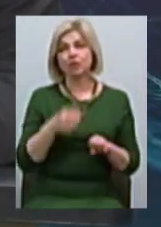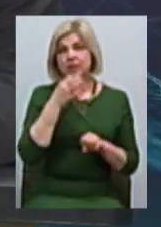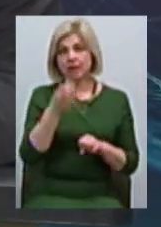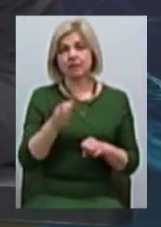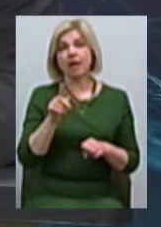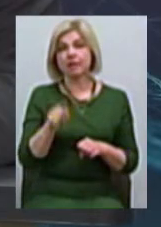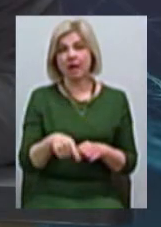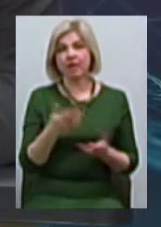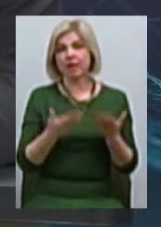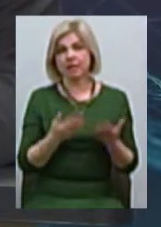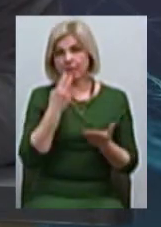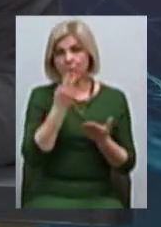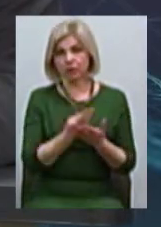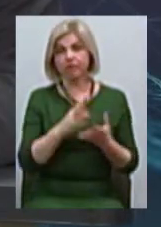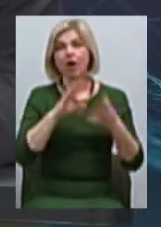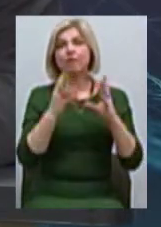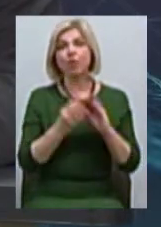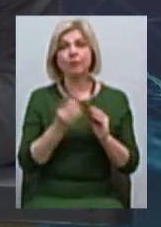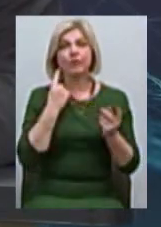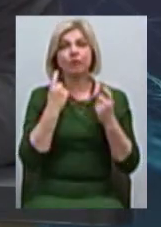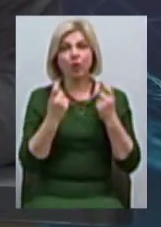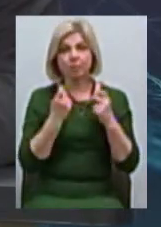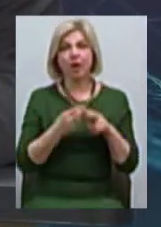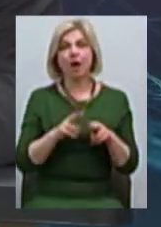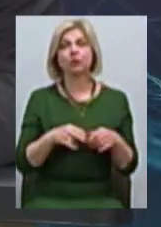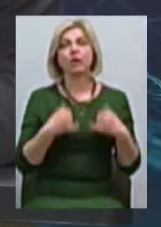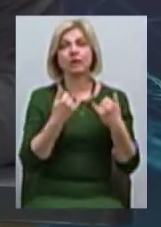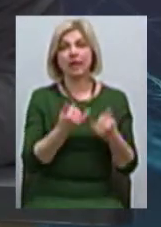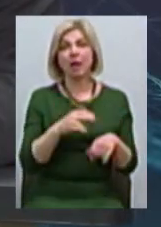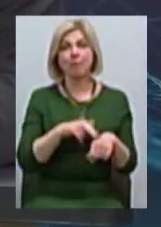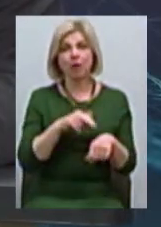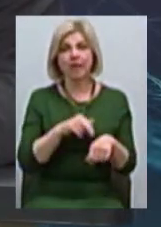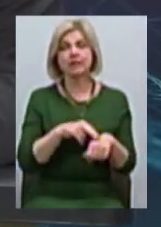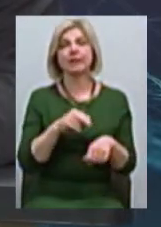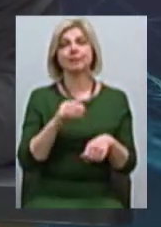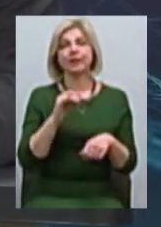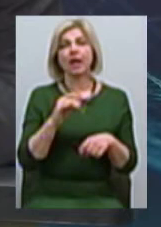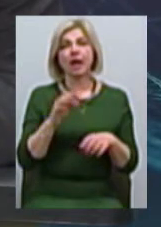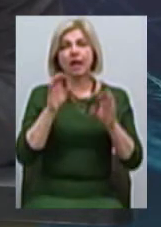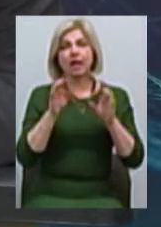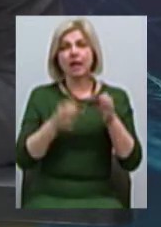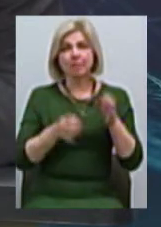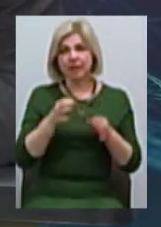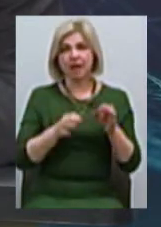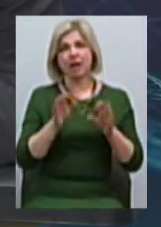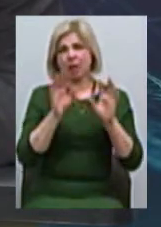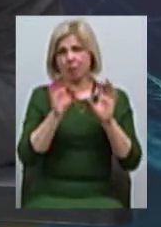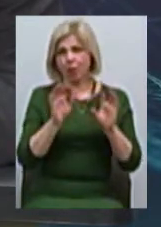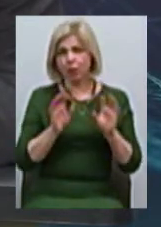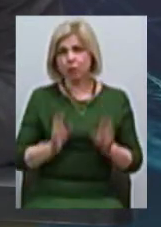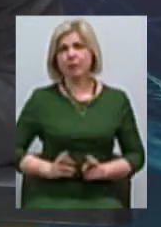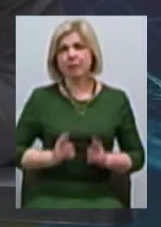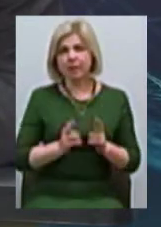ми подивимось загальну інформацію, яку надає Національна поліція, кримінальних правопорушень дуже мало. Вони внесені